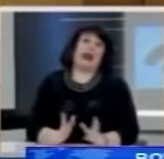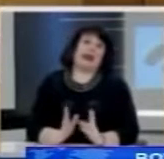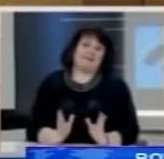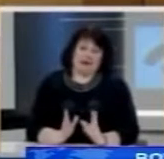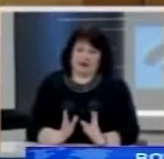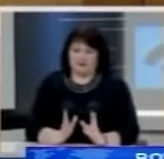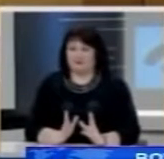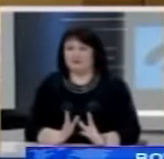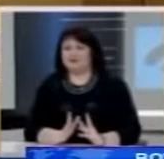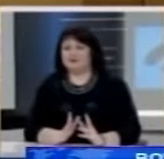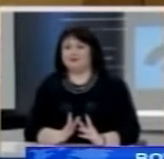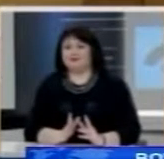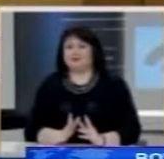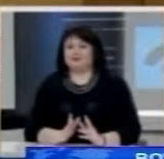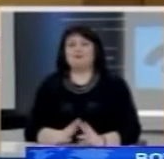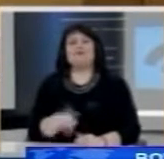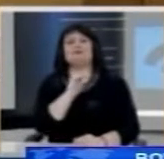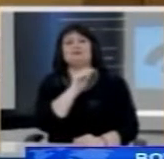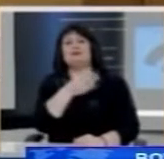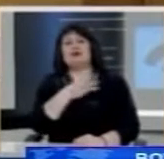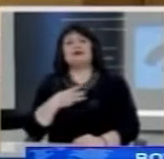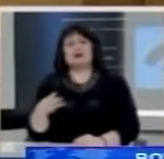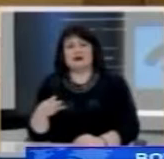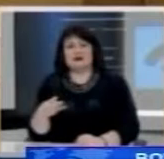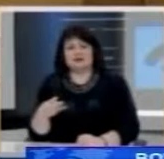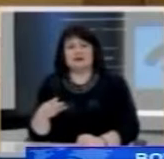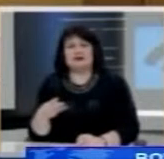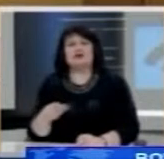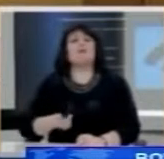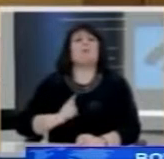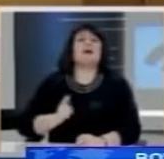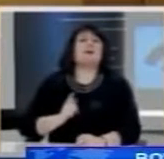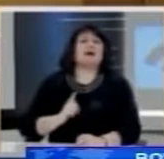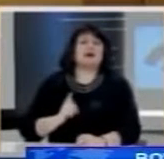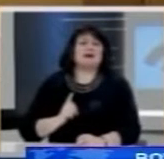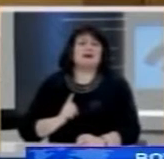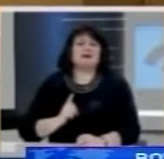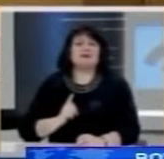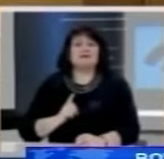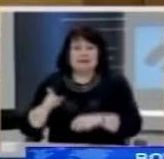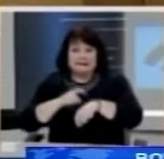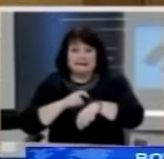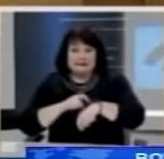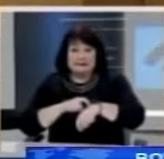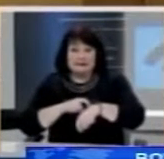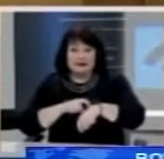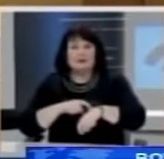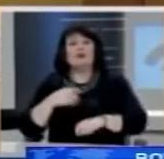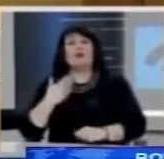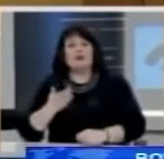Υποτίθεται, κύριοι συνάδελφοι του ΣΥΡΙΖΑ, ότι προσμένατε τη στιγμή που